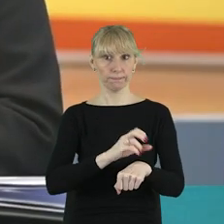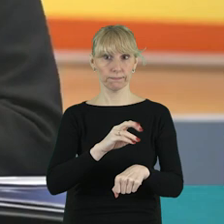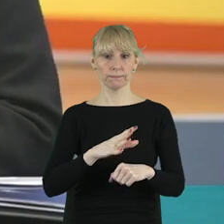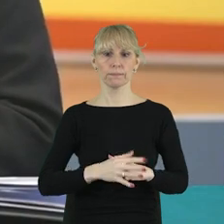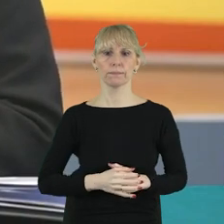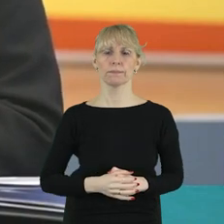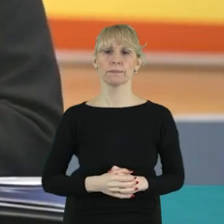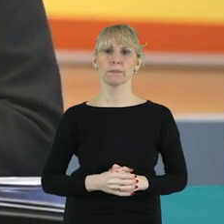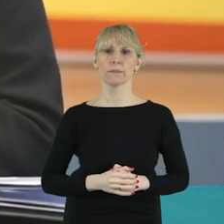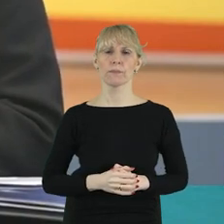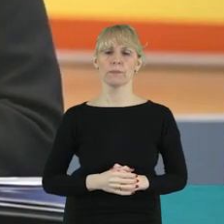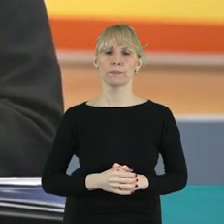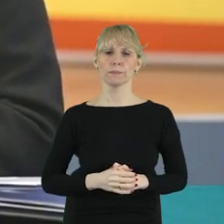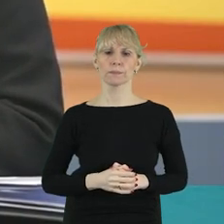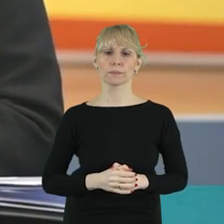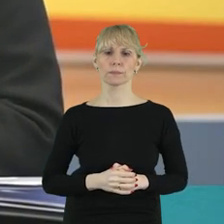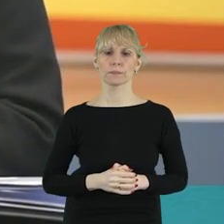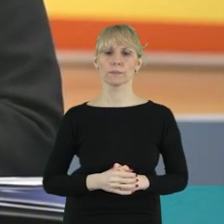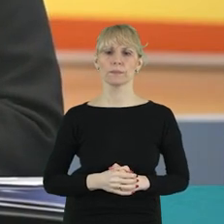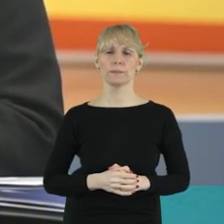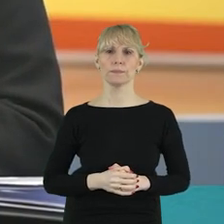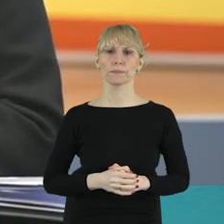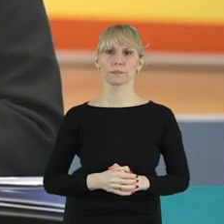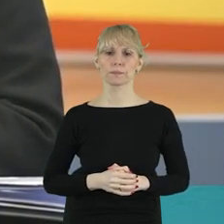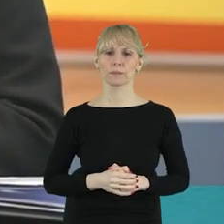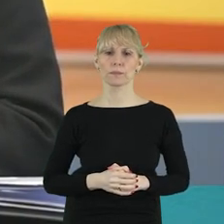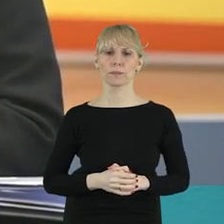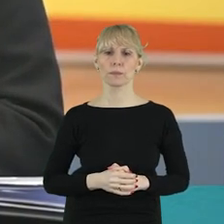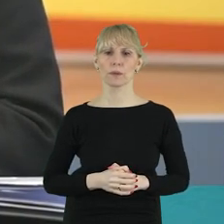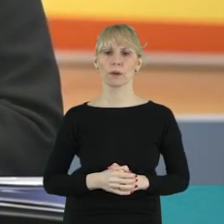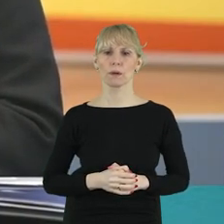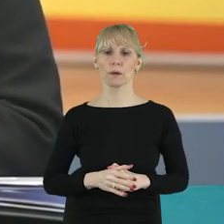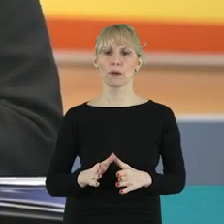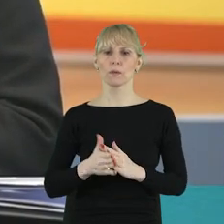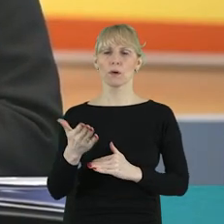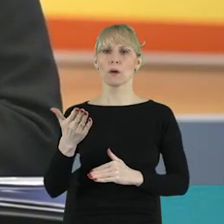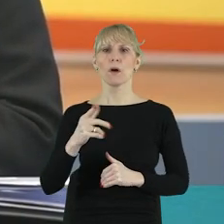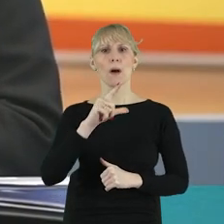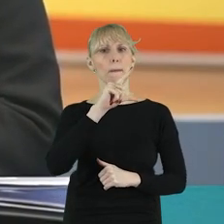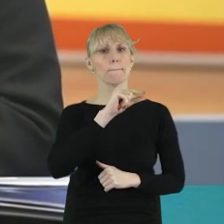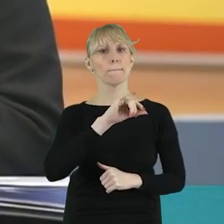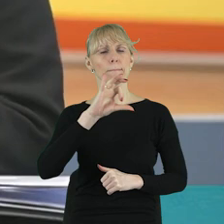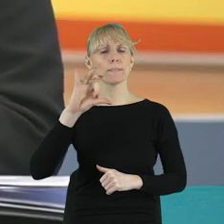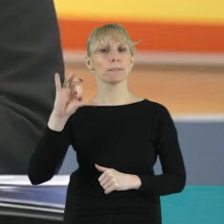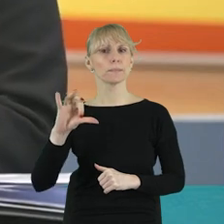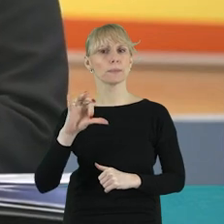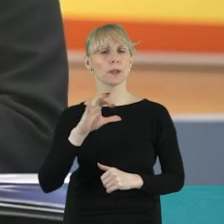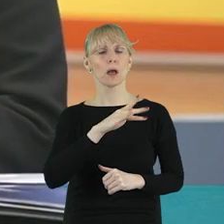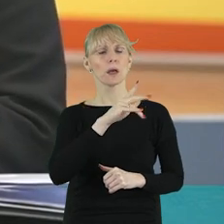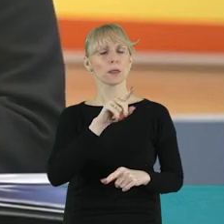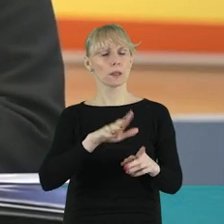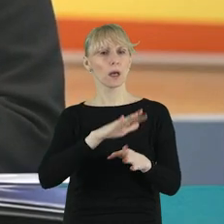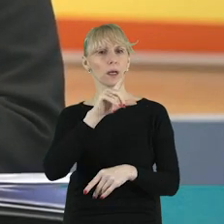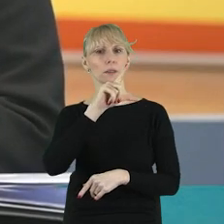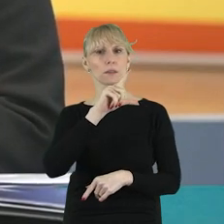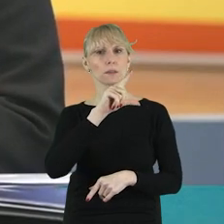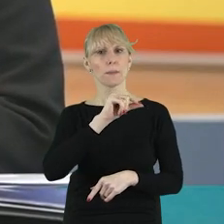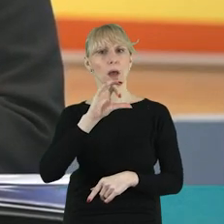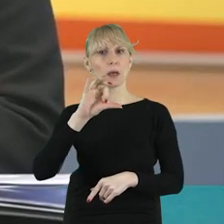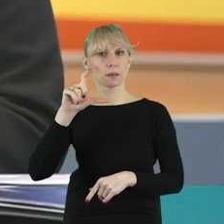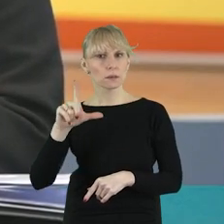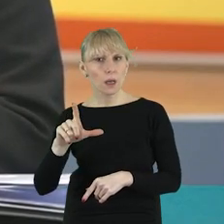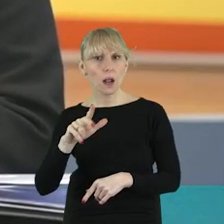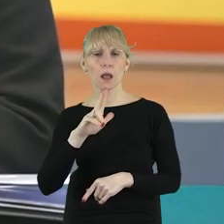W imieniu klubu Polskie Stronnictwo Ludowe przewodniczący klubu pan radny Marek Mazur. Proszę bardzo, panie radny. Klub Polskiego Stronnictwa Ludowego